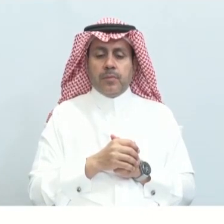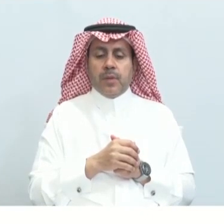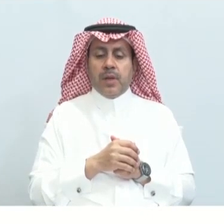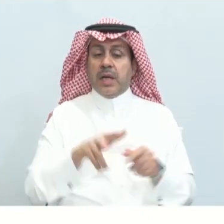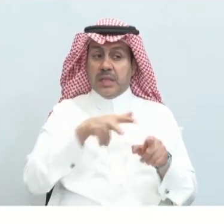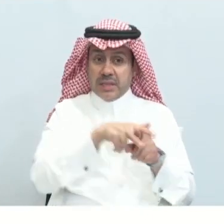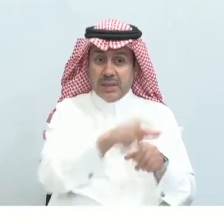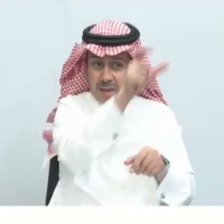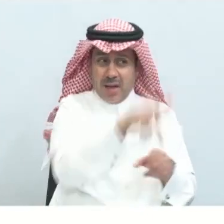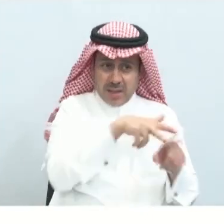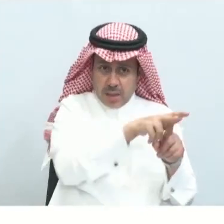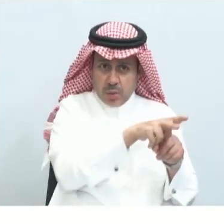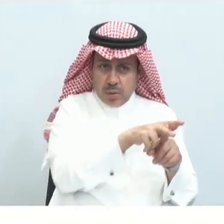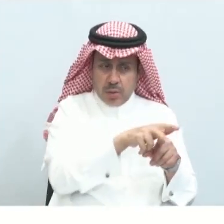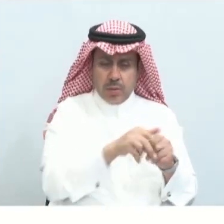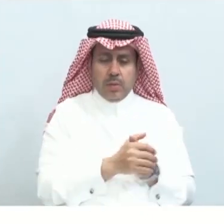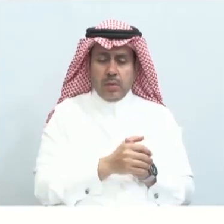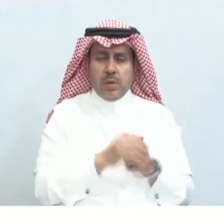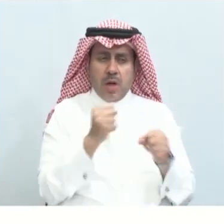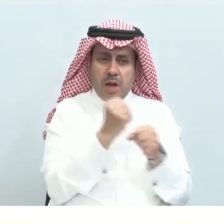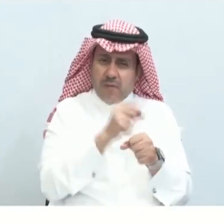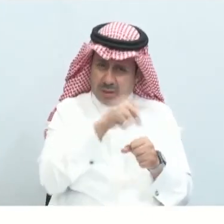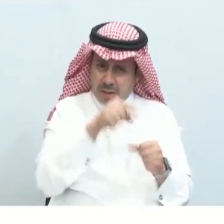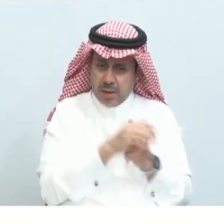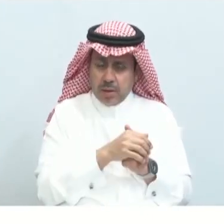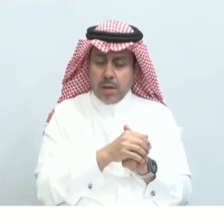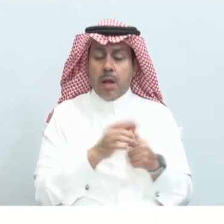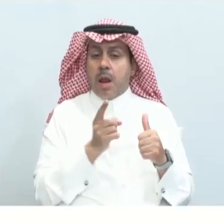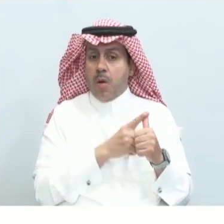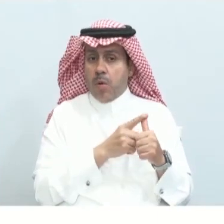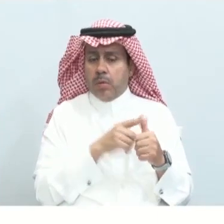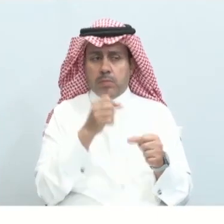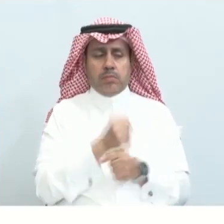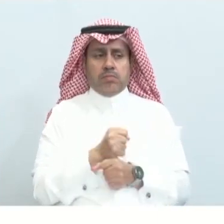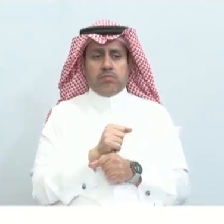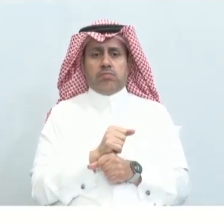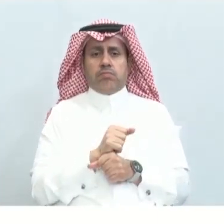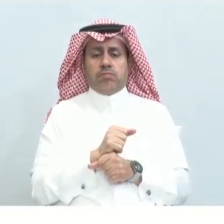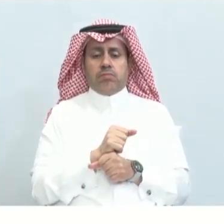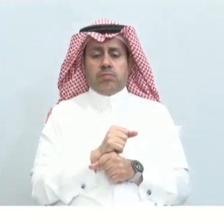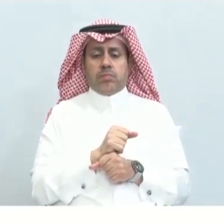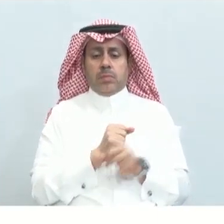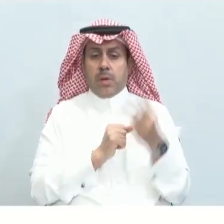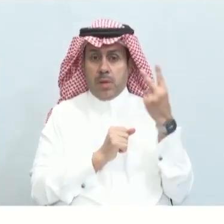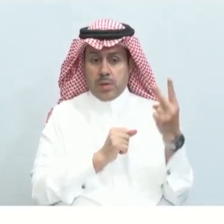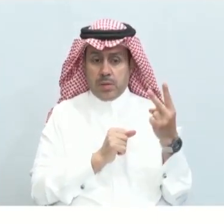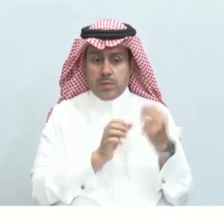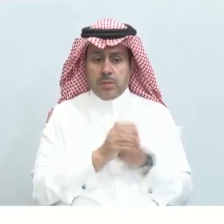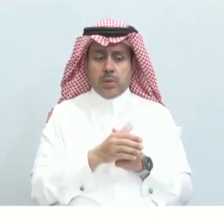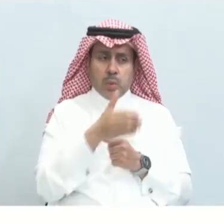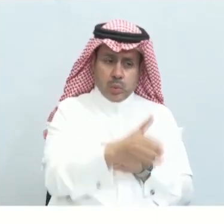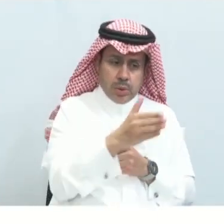اذا اسات الى اخي التصرف الاول ابقى في مكاني اما التصرف الثاني